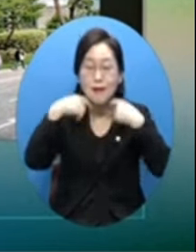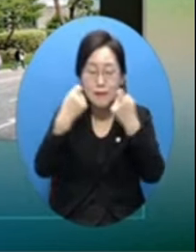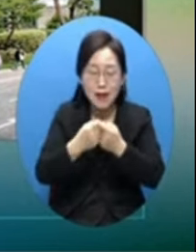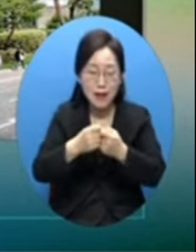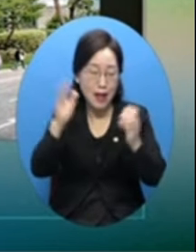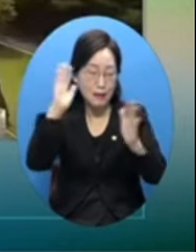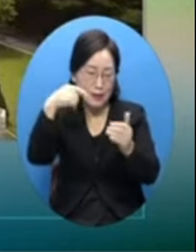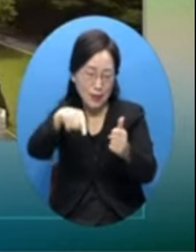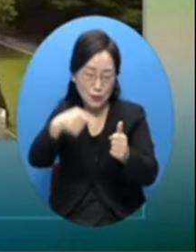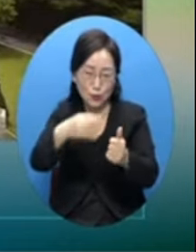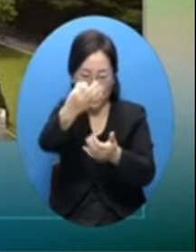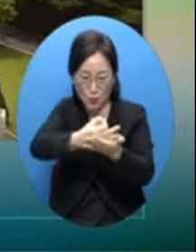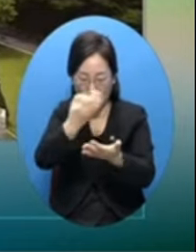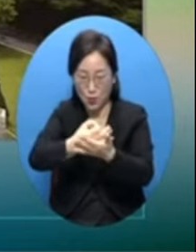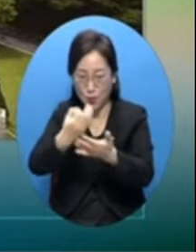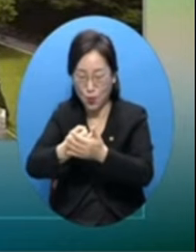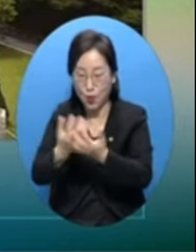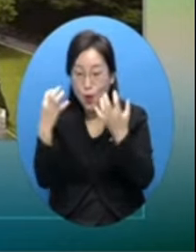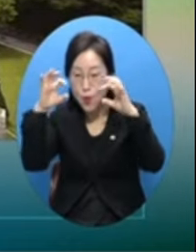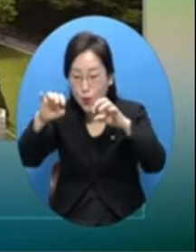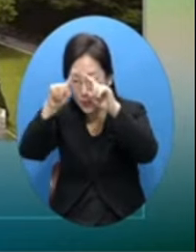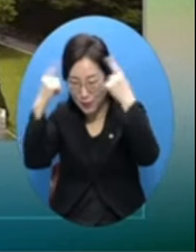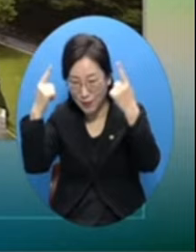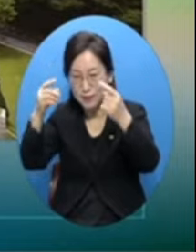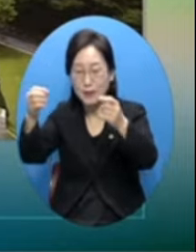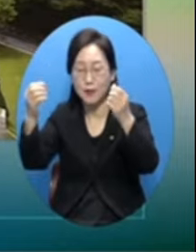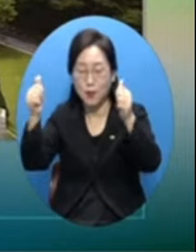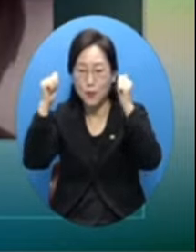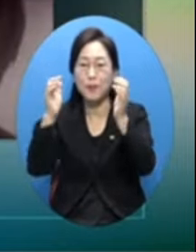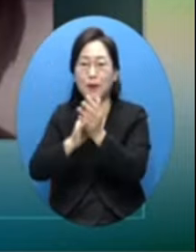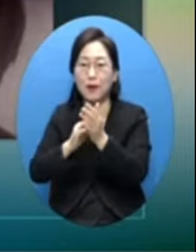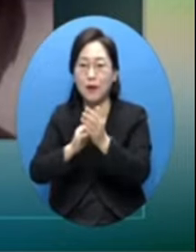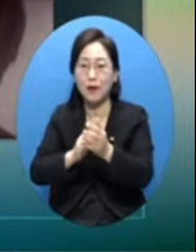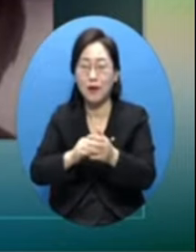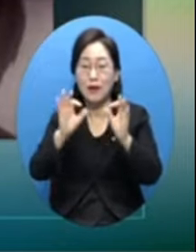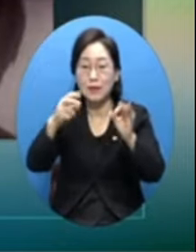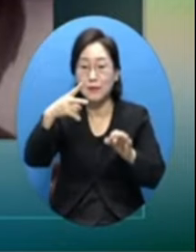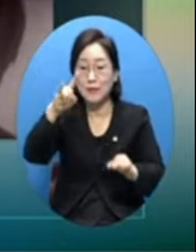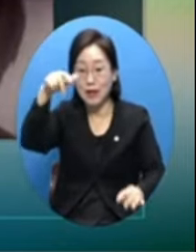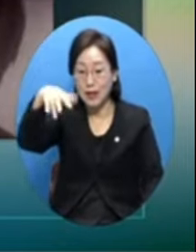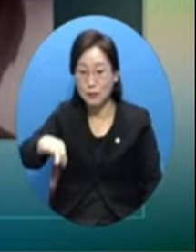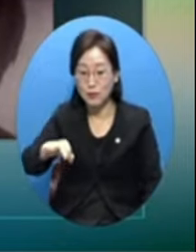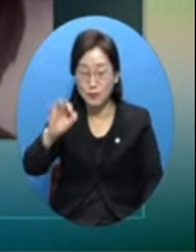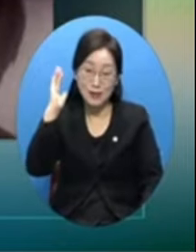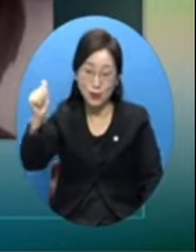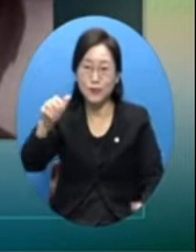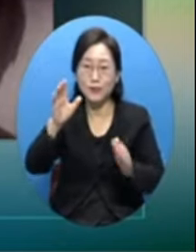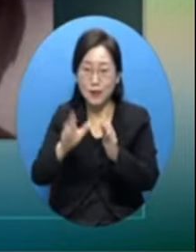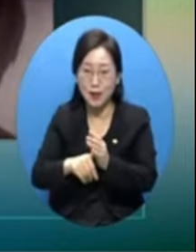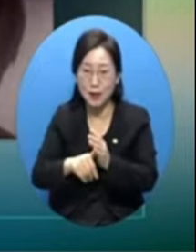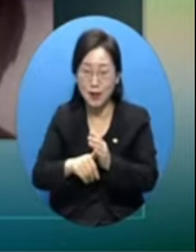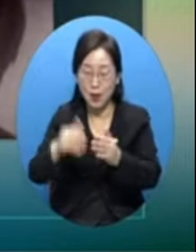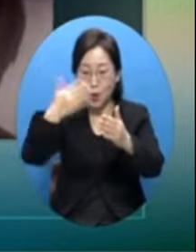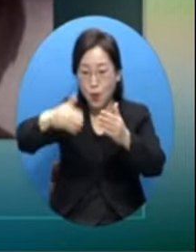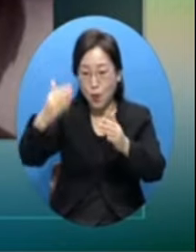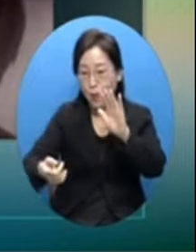대학원에서 공부를 마치고 그다음에 김재동 대통령 때는 공보 비사로 일하기도